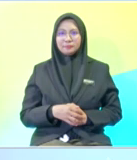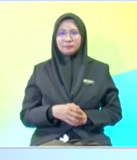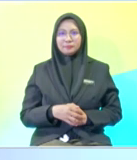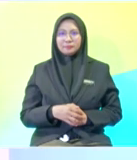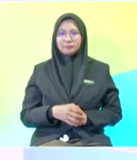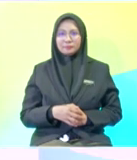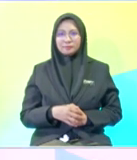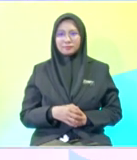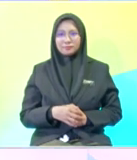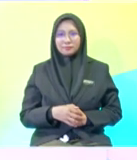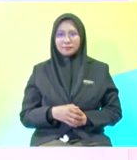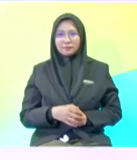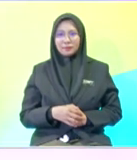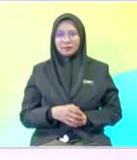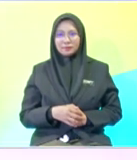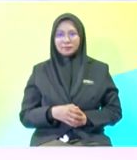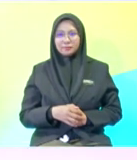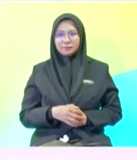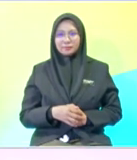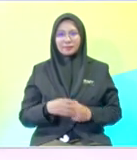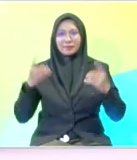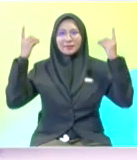kita lihat jawabannya oke